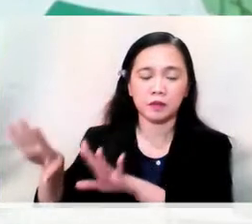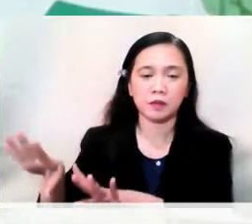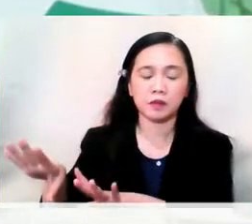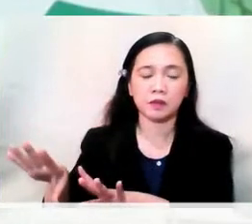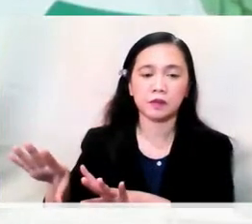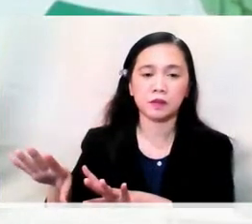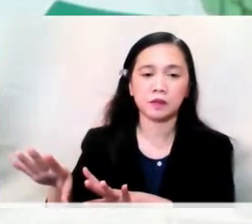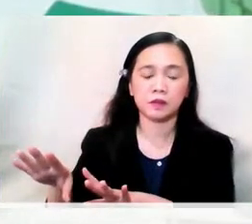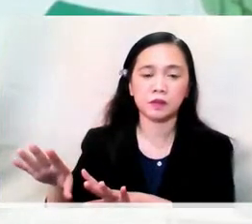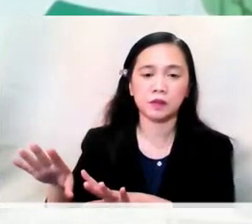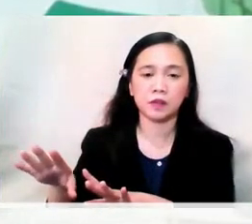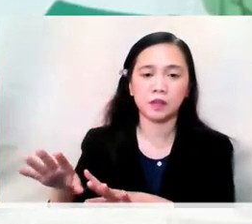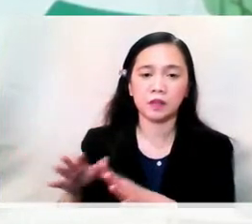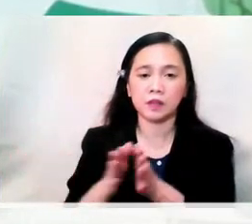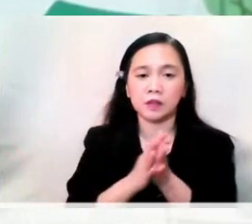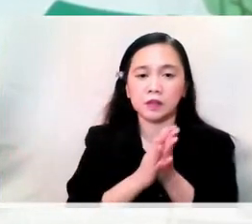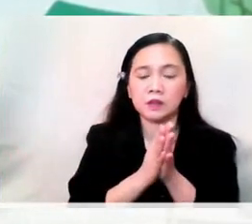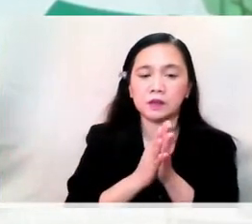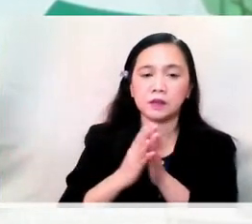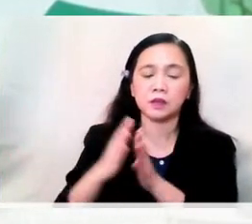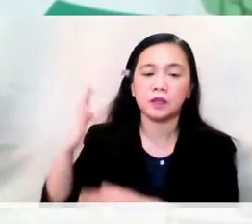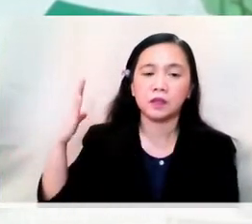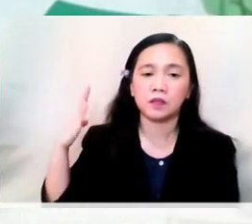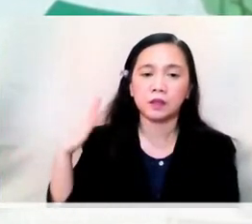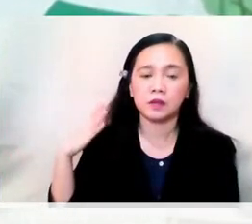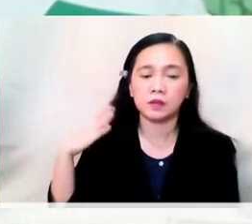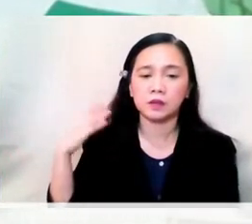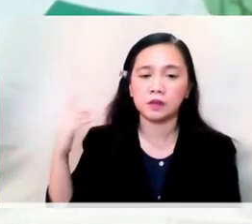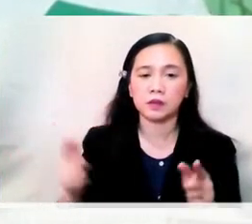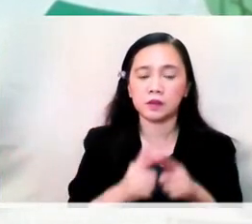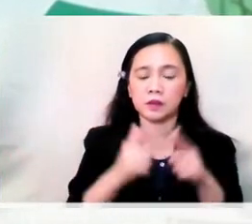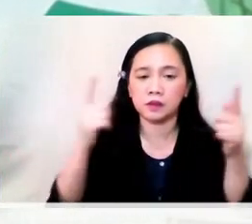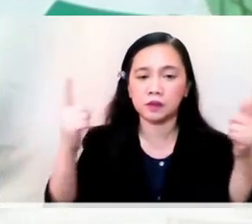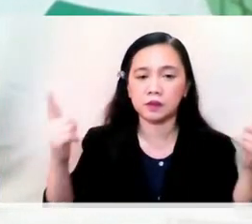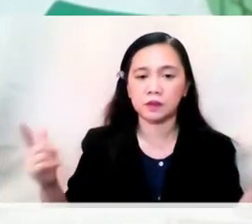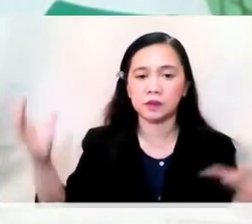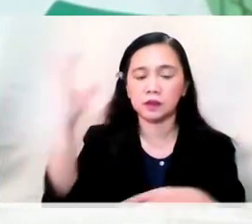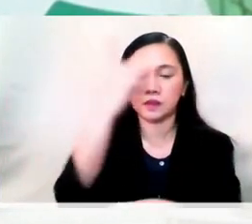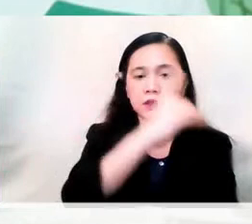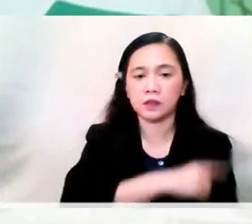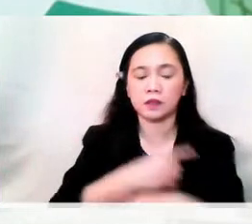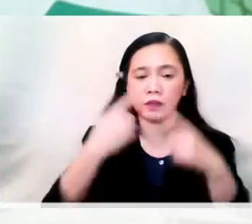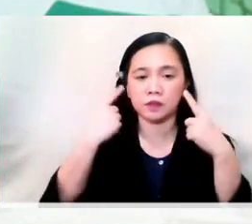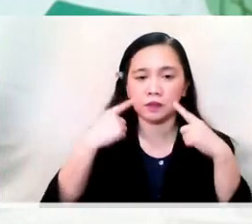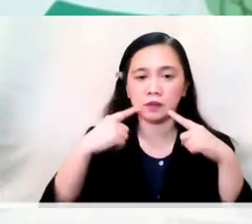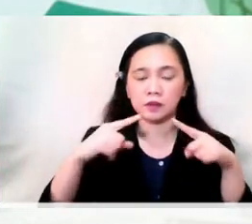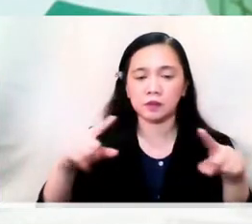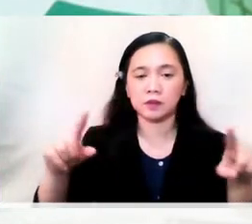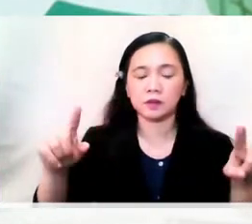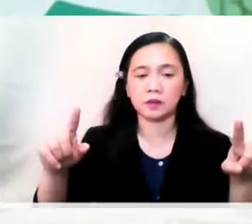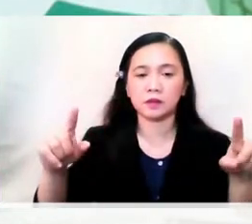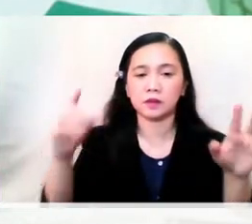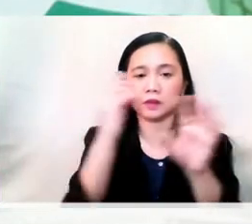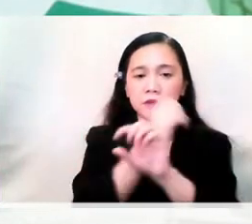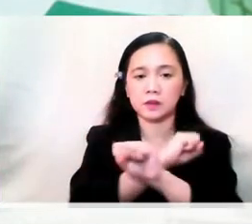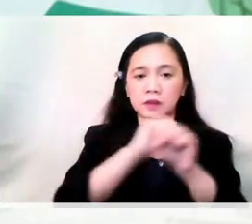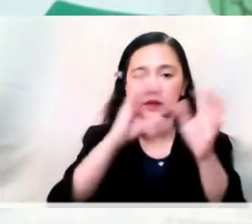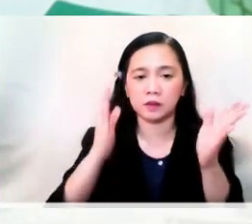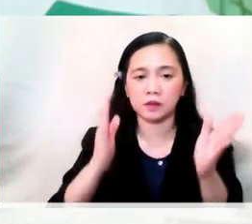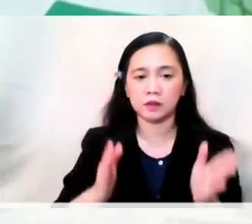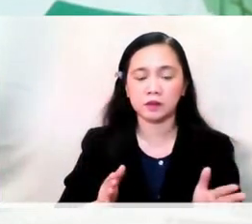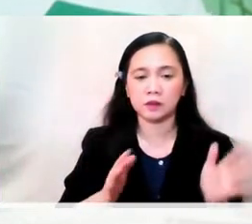aming pinananabikan ang dakilang araw ng pagpapahayag ng tagapagligtas naming